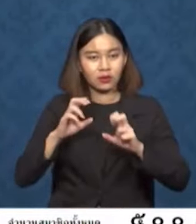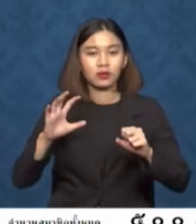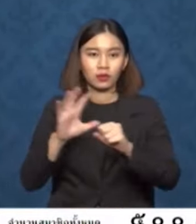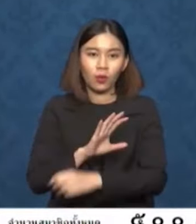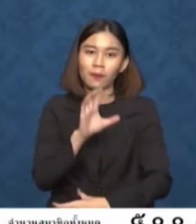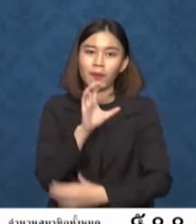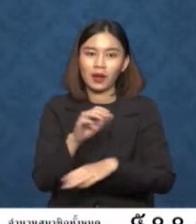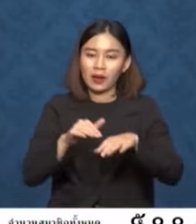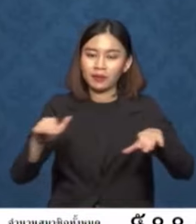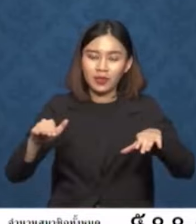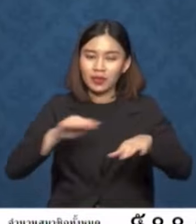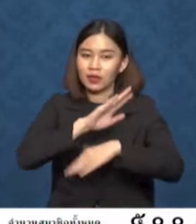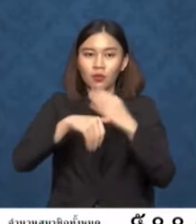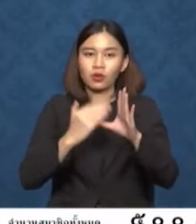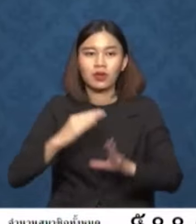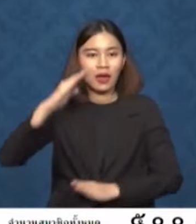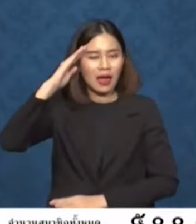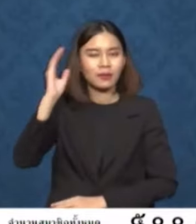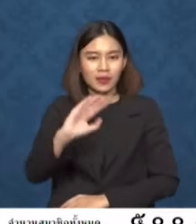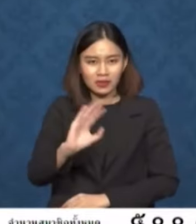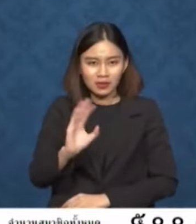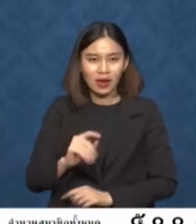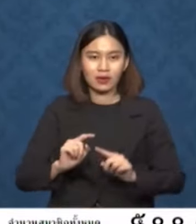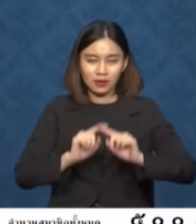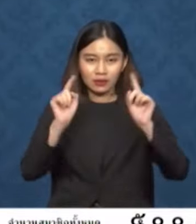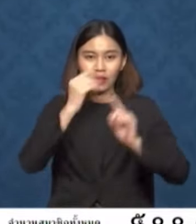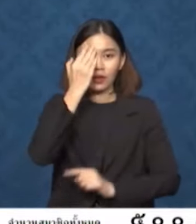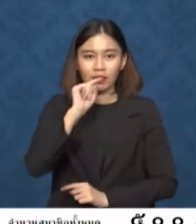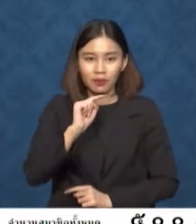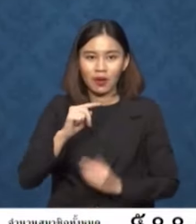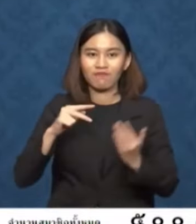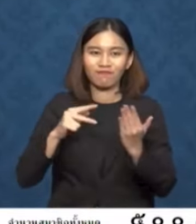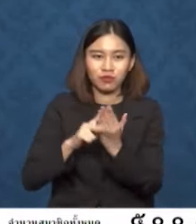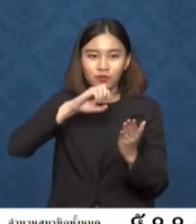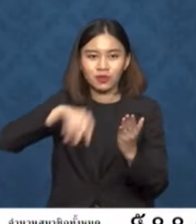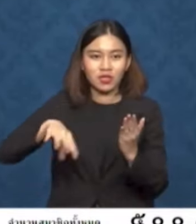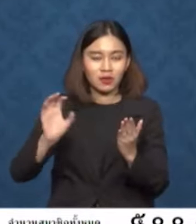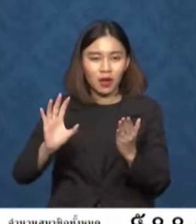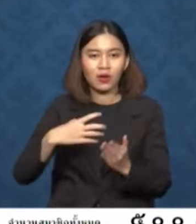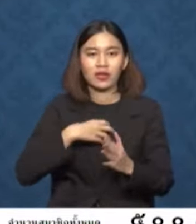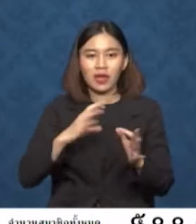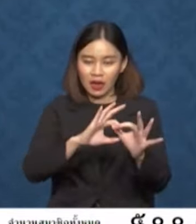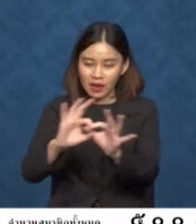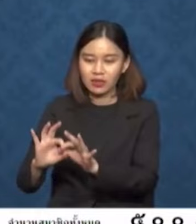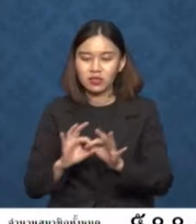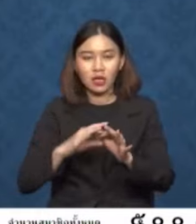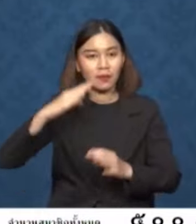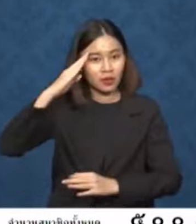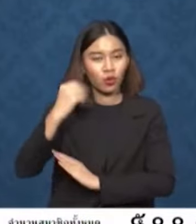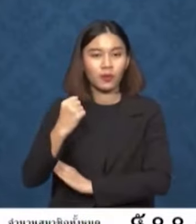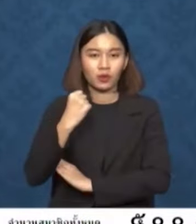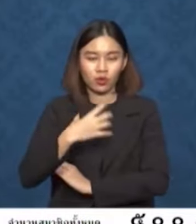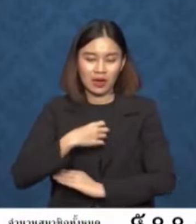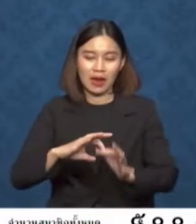ก็ไม่บังคับเด็กให้เรามาเป็นหมดหรอกไม่เอาถึงขนาดนั้นหรอกแต่อย่างน้อยก็อย่าตัดขาดซะเลยยังให้ยึดโยงกับกองทัพกับความมั่นคง